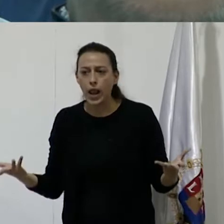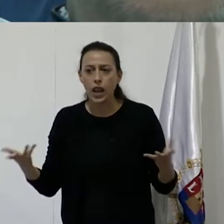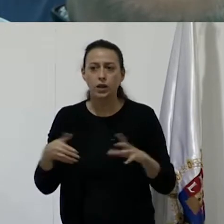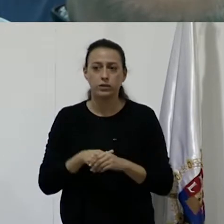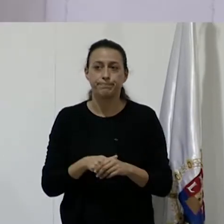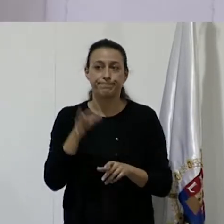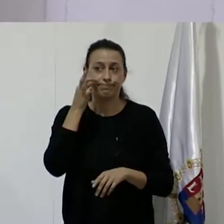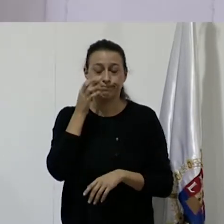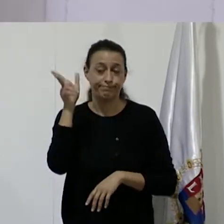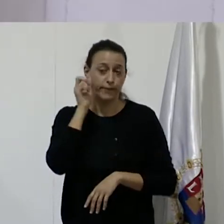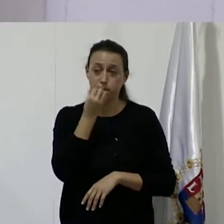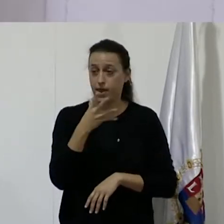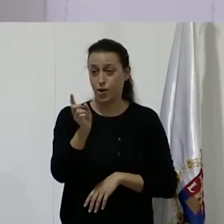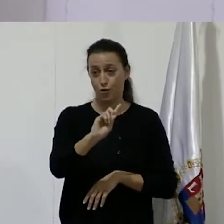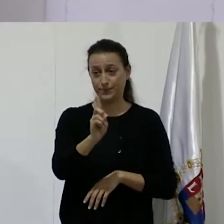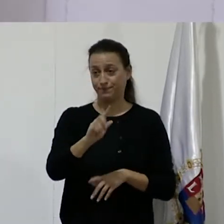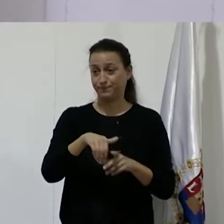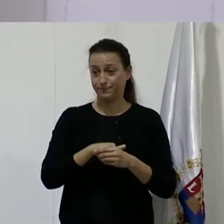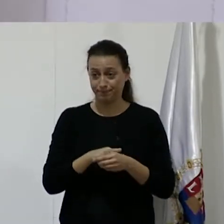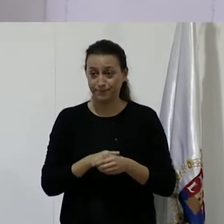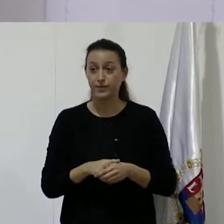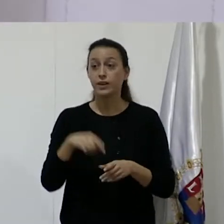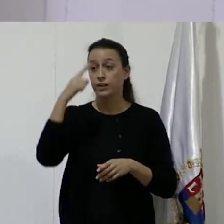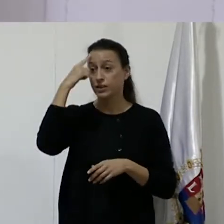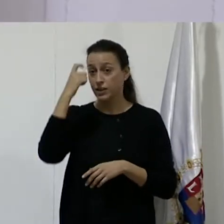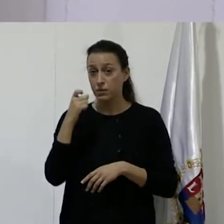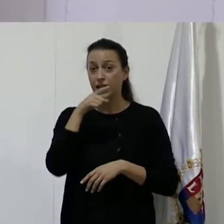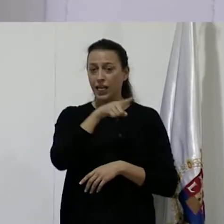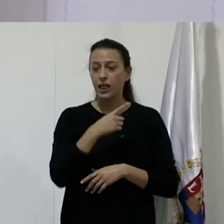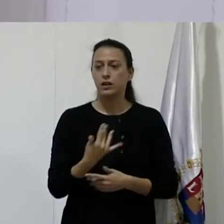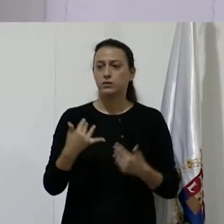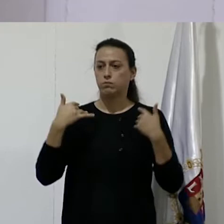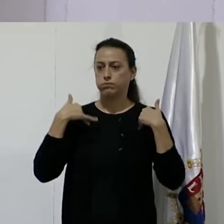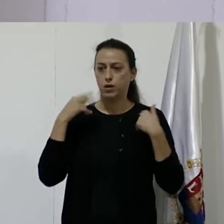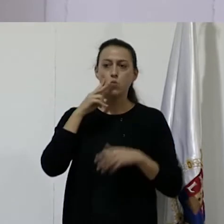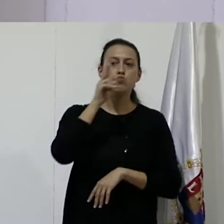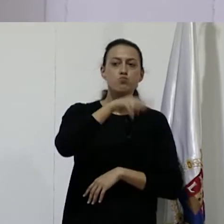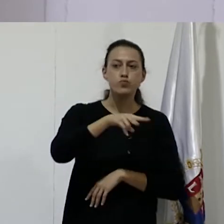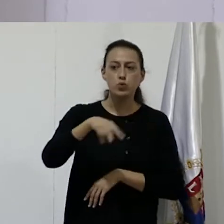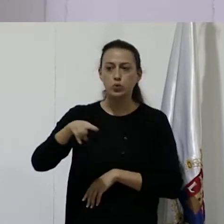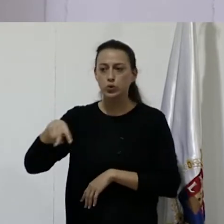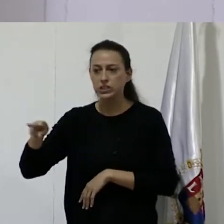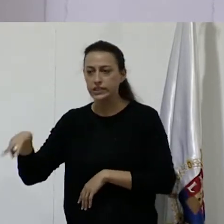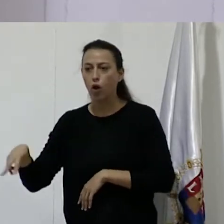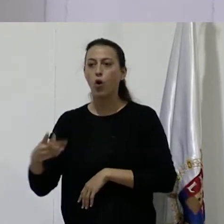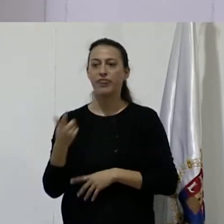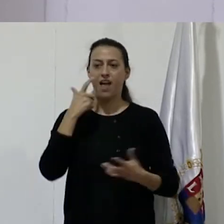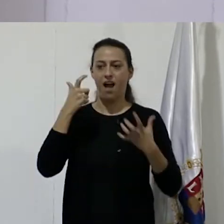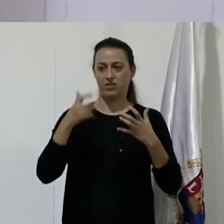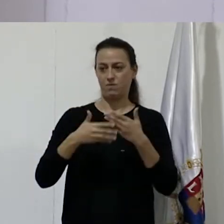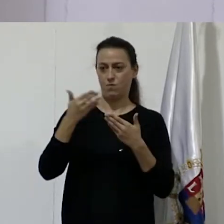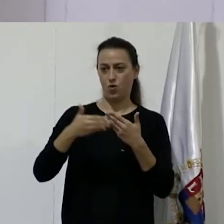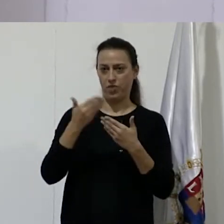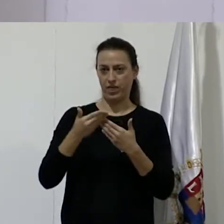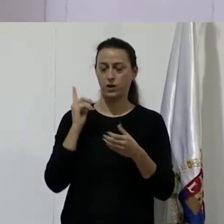d'Art Contemporani i en el 66 el Museu Nacional d'Art Abstracte. Els ulls del jove llicenciat descobrien